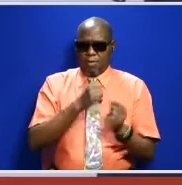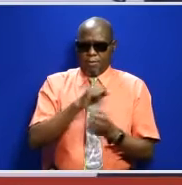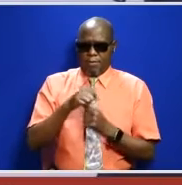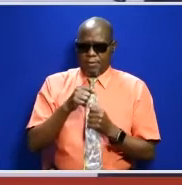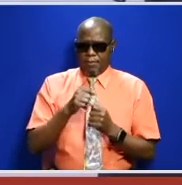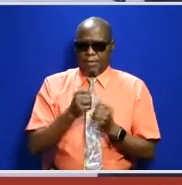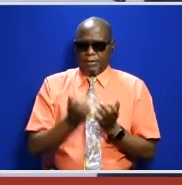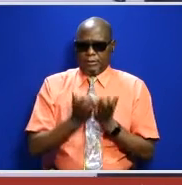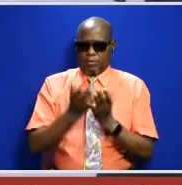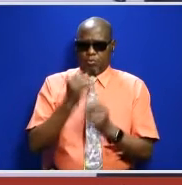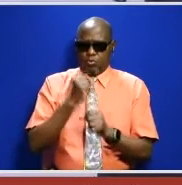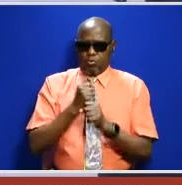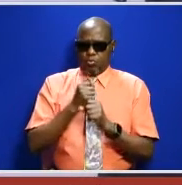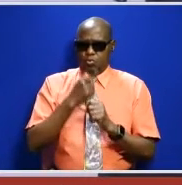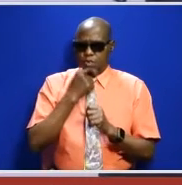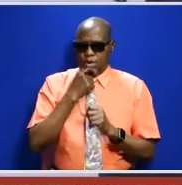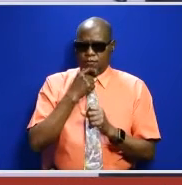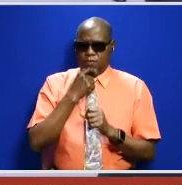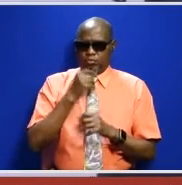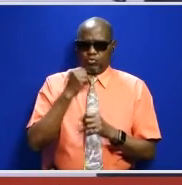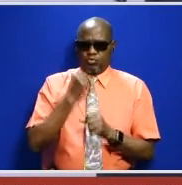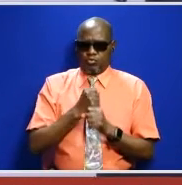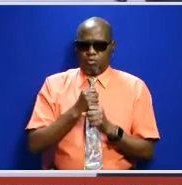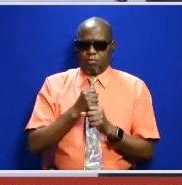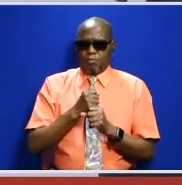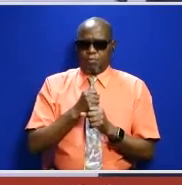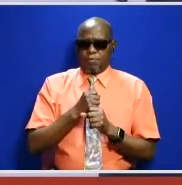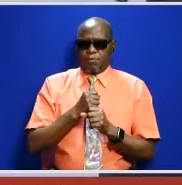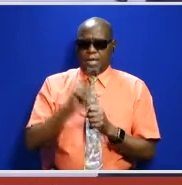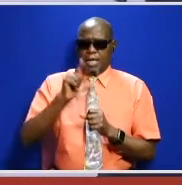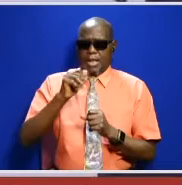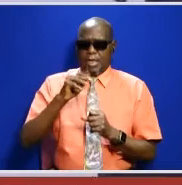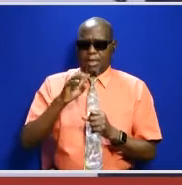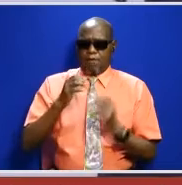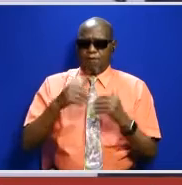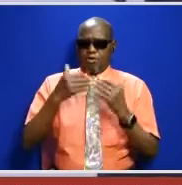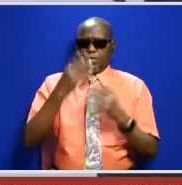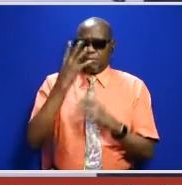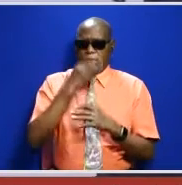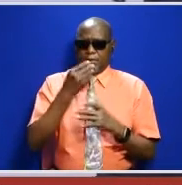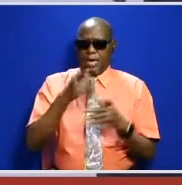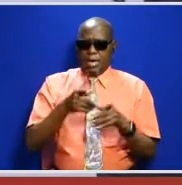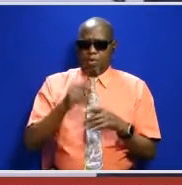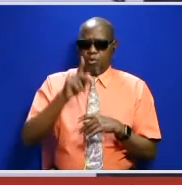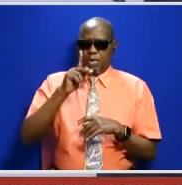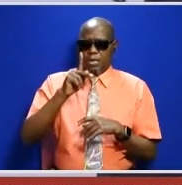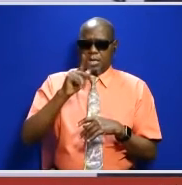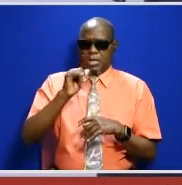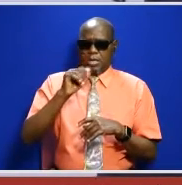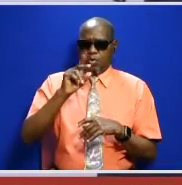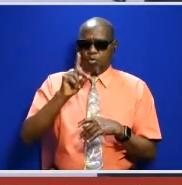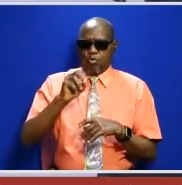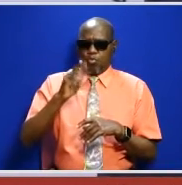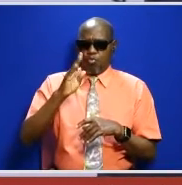doing a wonderful job. The lakefront is being beautified. And with the coming of the Kendu Bay Pier and also the Mbita